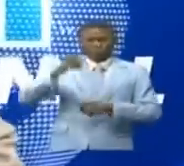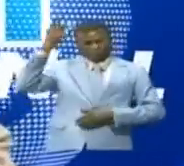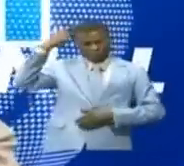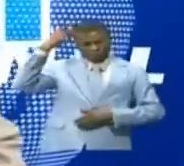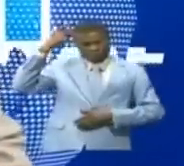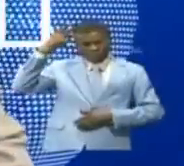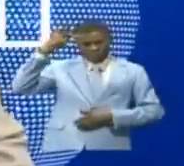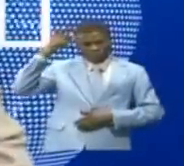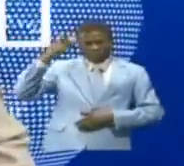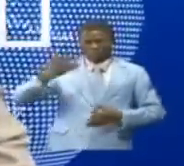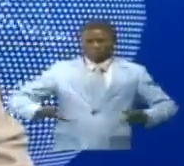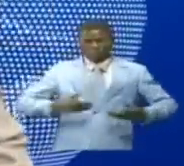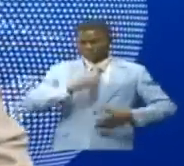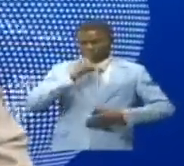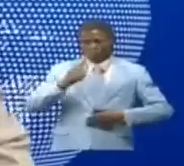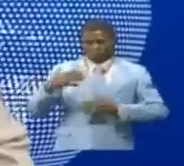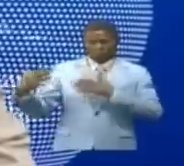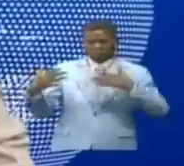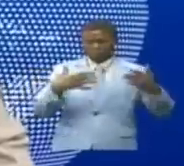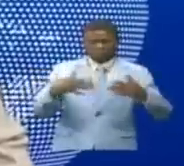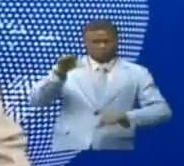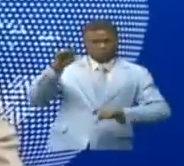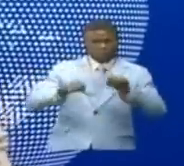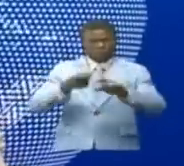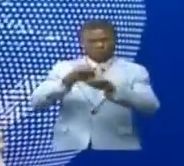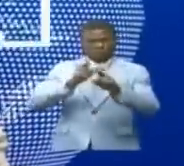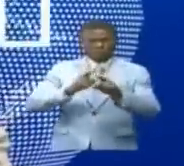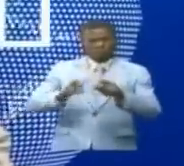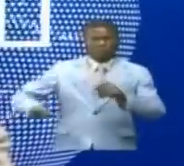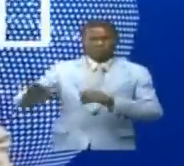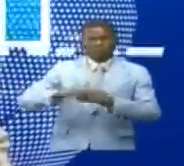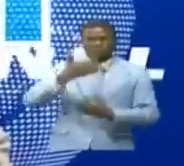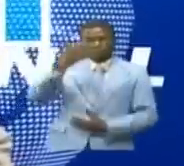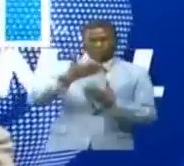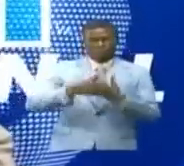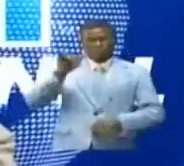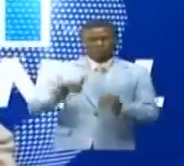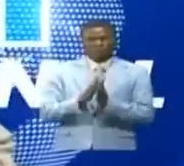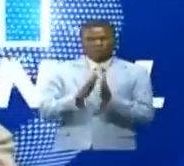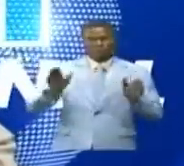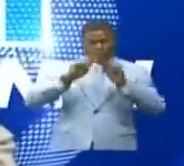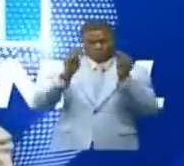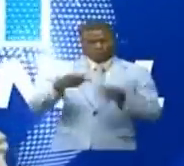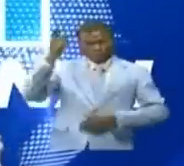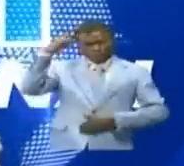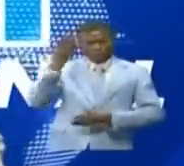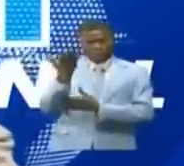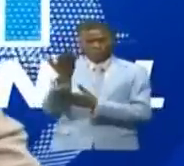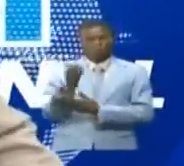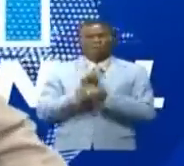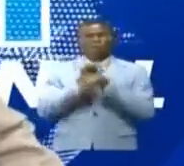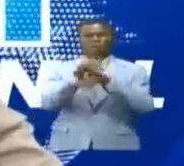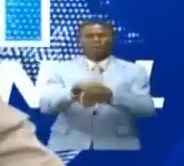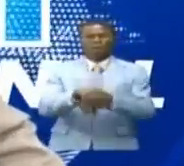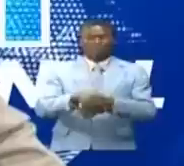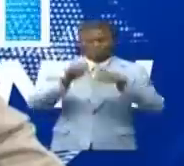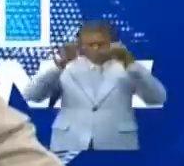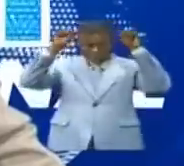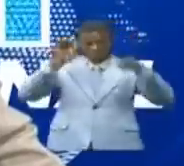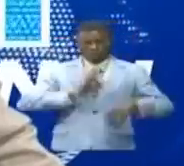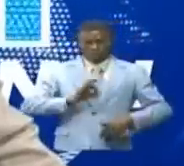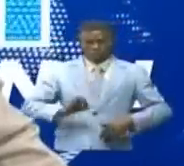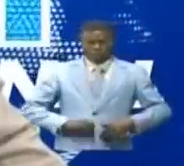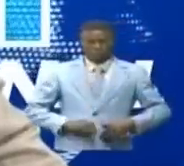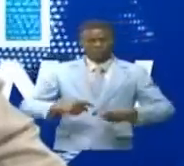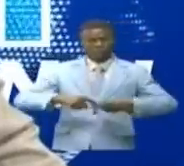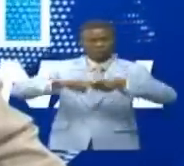condamne cette guerre injuste imposée par le Rwanda. Le secrétaire général de ce parti sollicite l'implication du chef de l'État